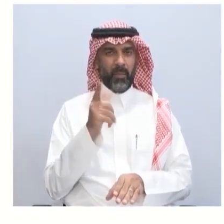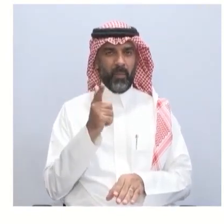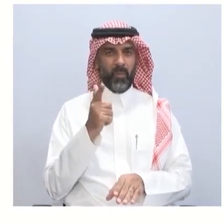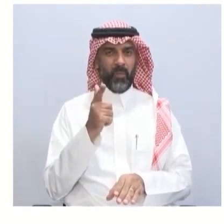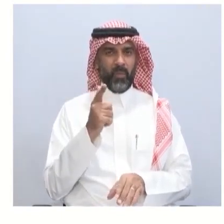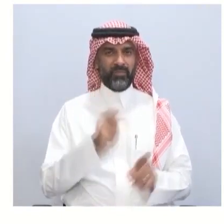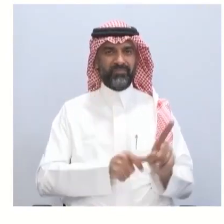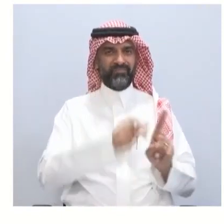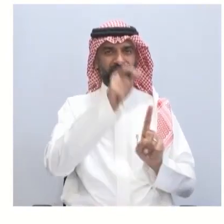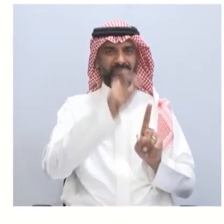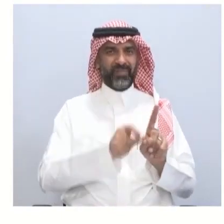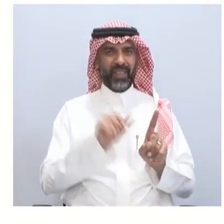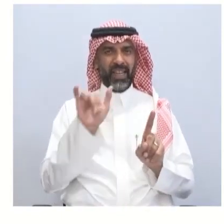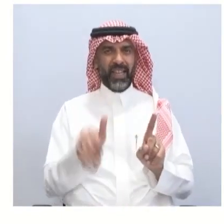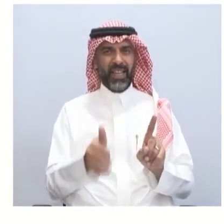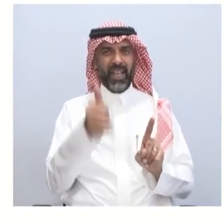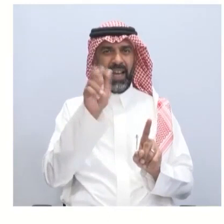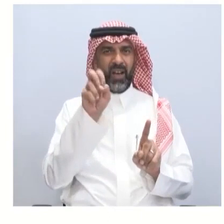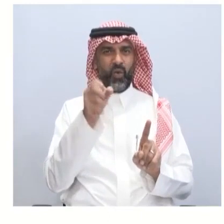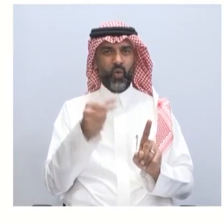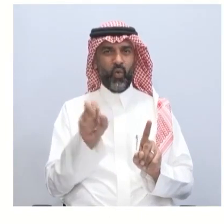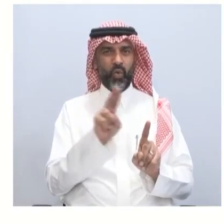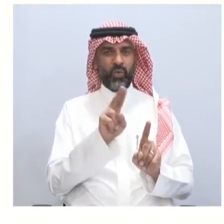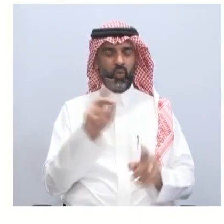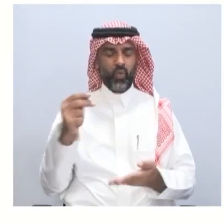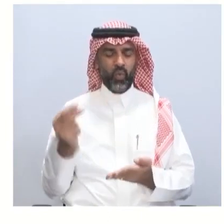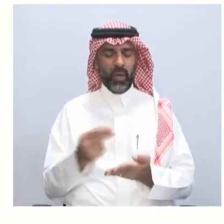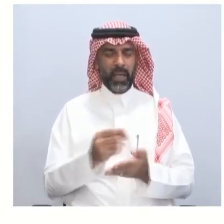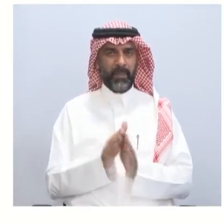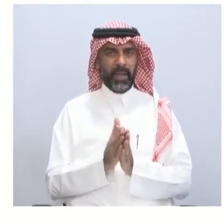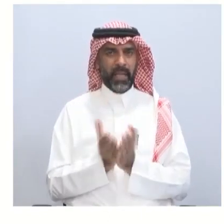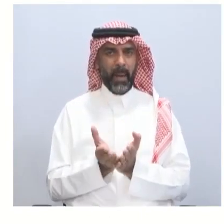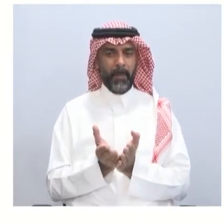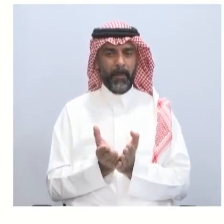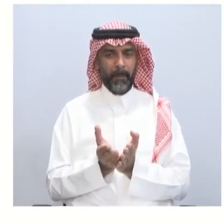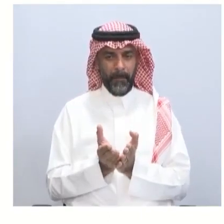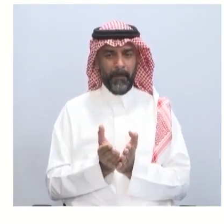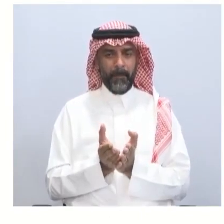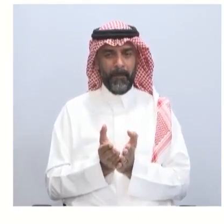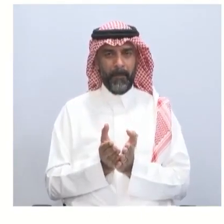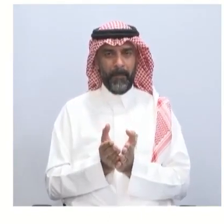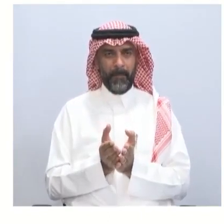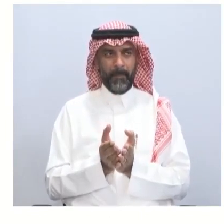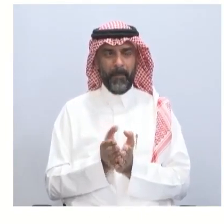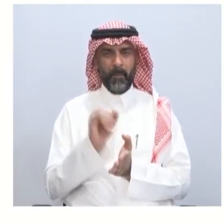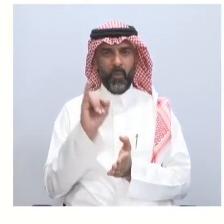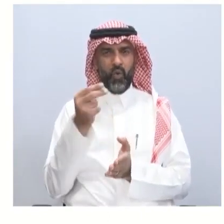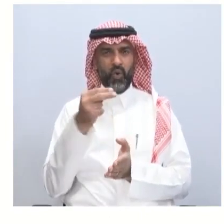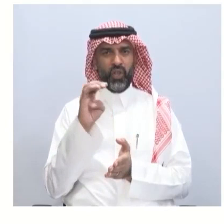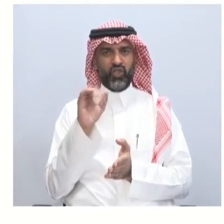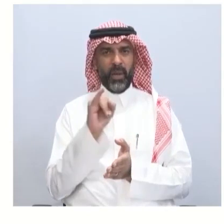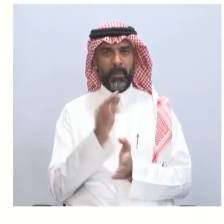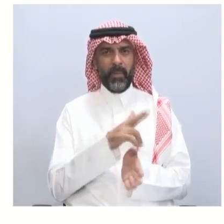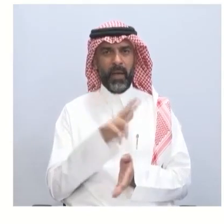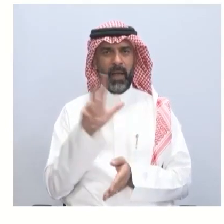وتعرفنا ما قاله ياقوت الحموي ونقله في كتابه معجم البلدان